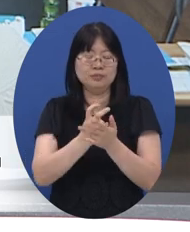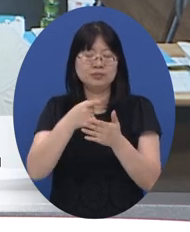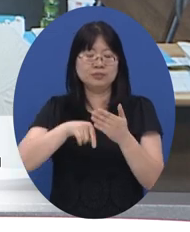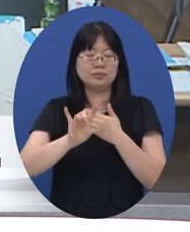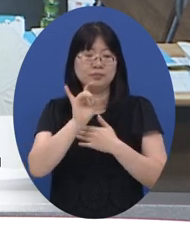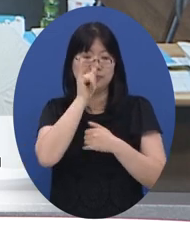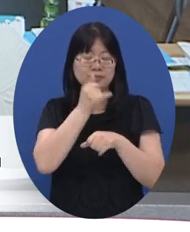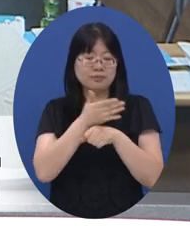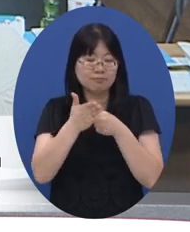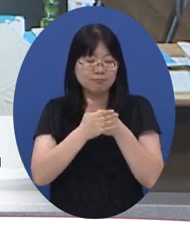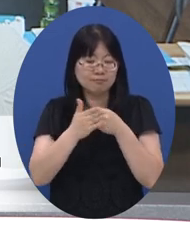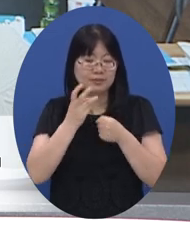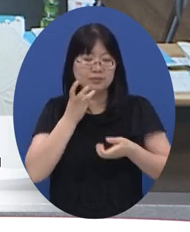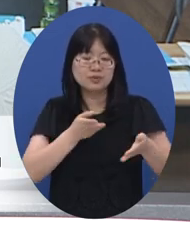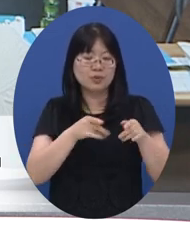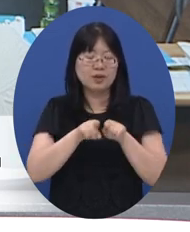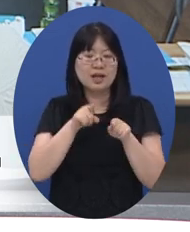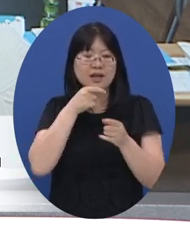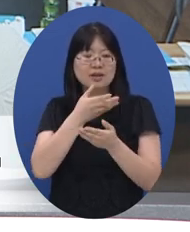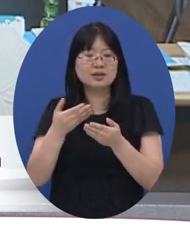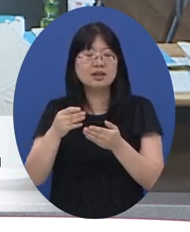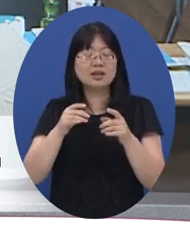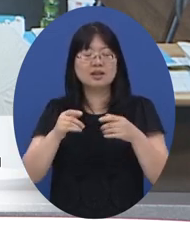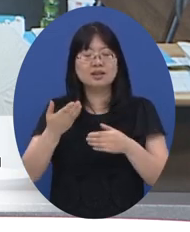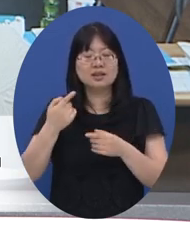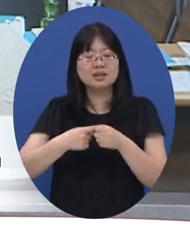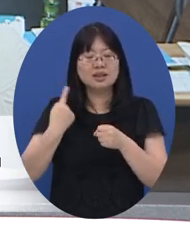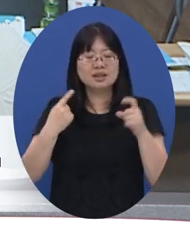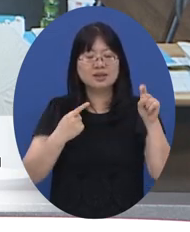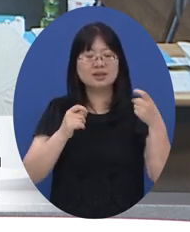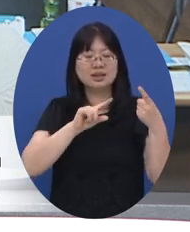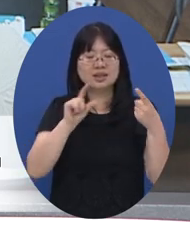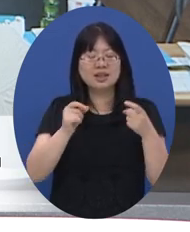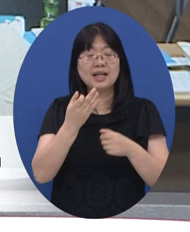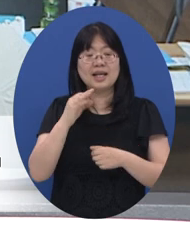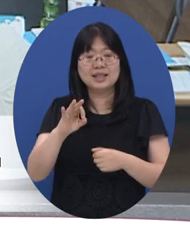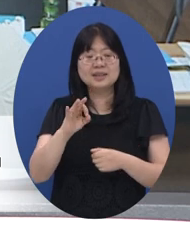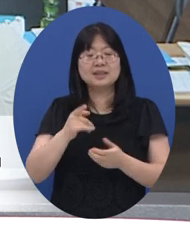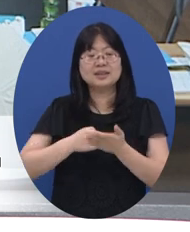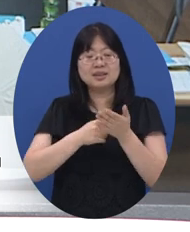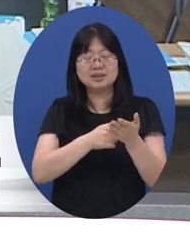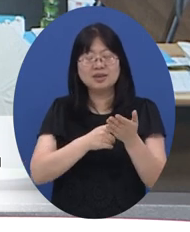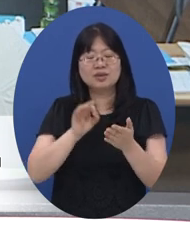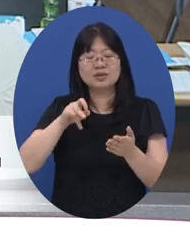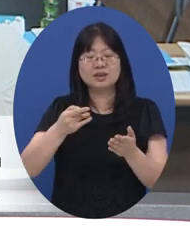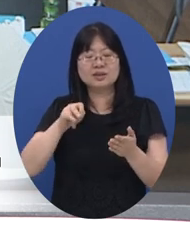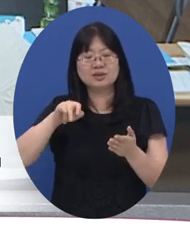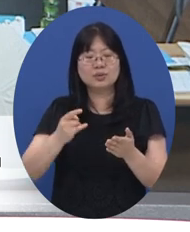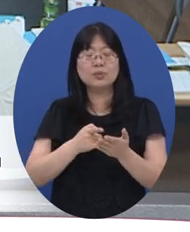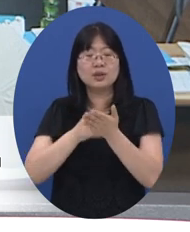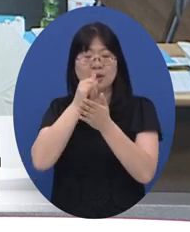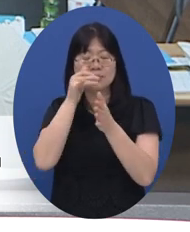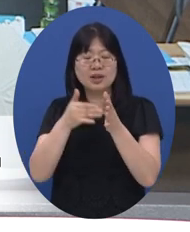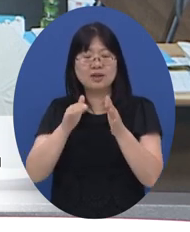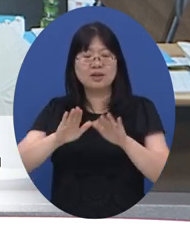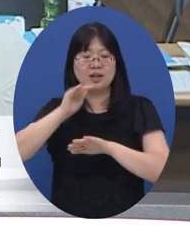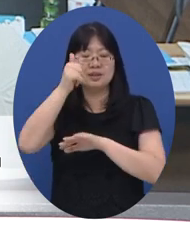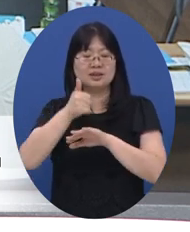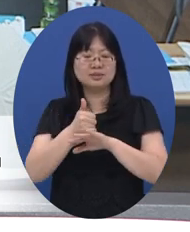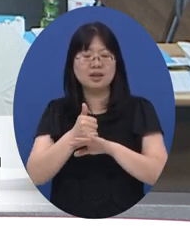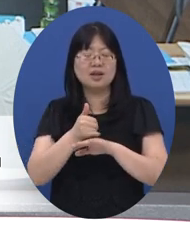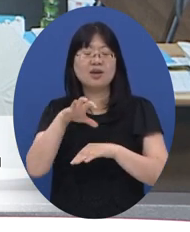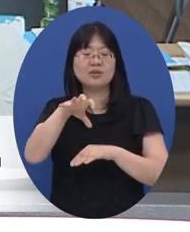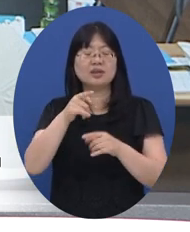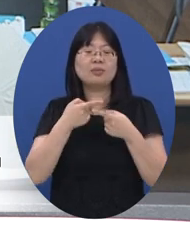하나인데요. 경기도와 강원도는 지난해 11월 세계지질공원 인증 신청서를 유네스코에 제출했고 이번에 마지막 현장